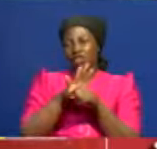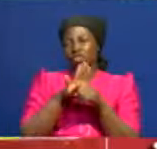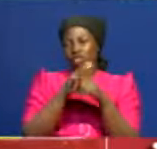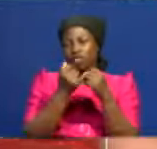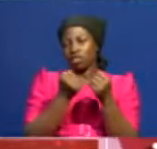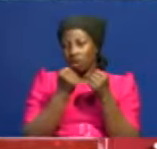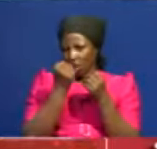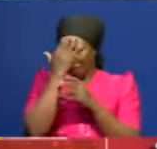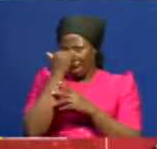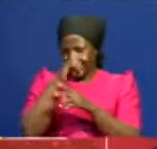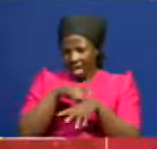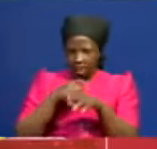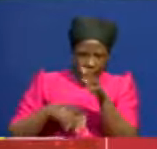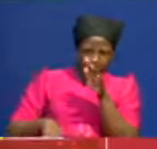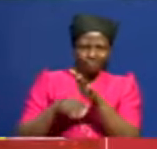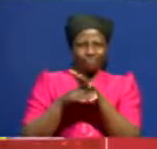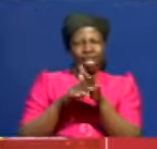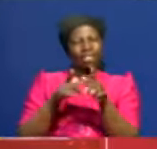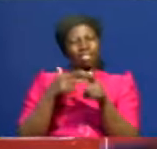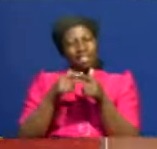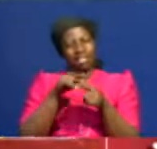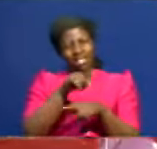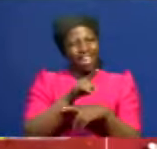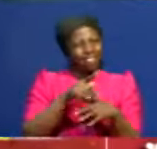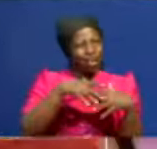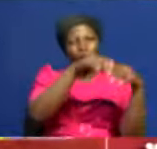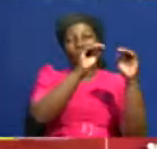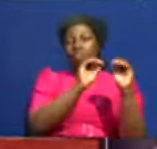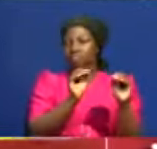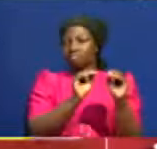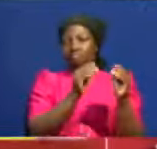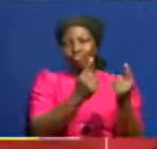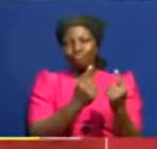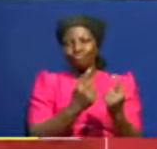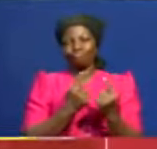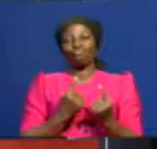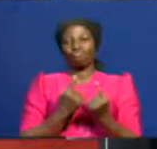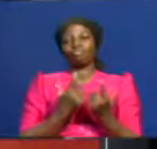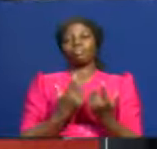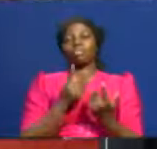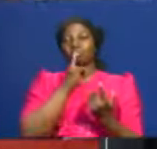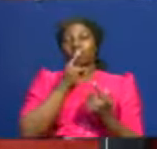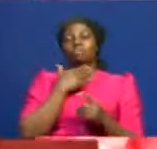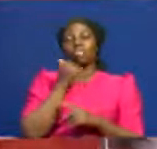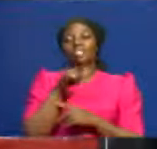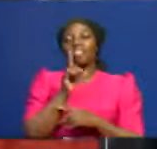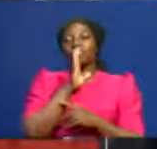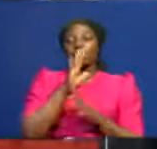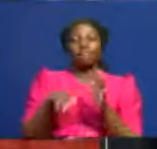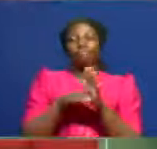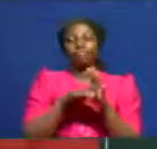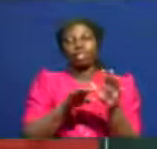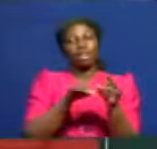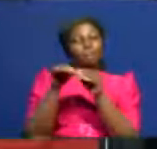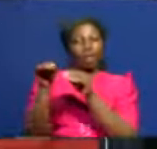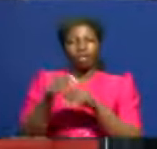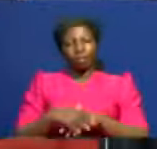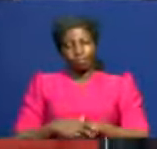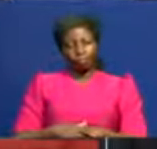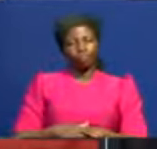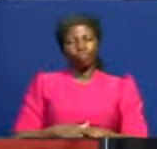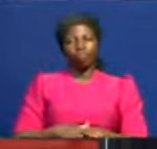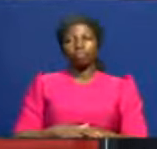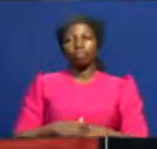ikifukuzwa inakuta hao watu wanaifukuza. So tunataka tuondolewe. Tafadhali tuondolewe hizo fisi. Residents blamed the increased hyena attacks